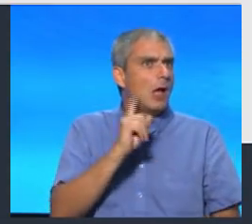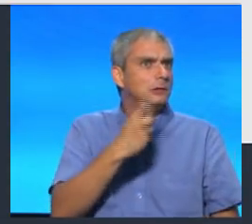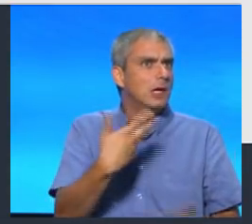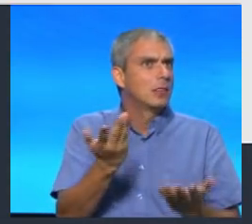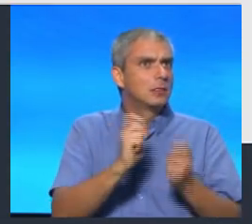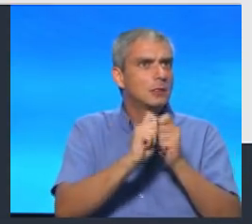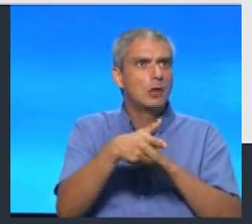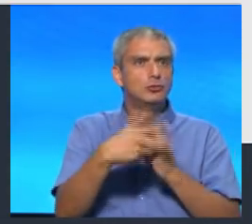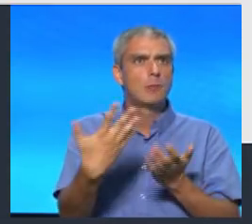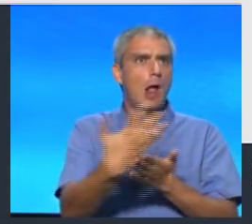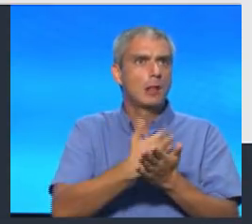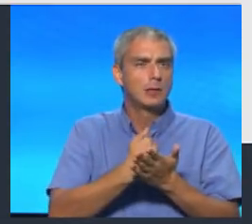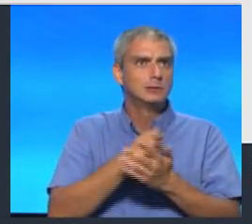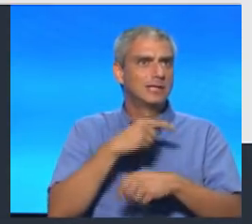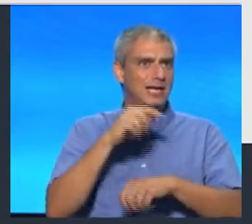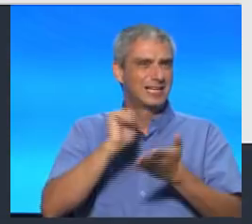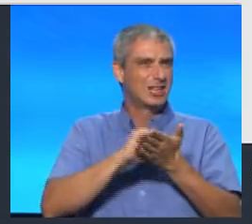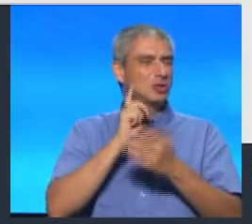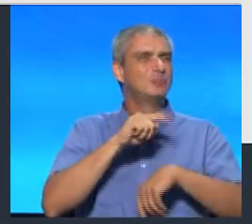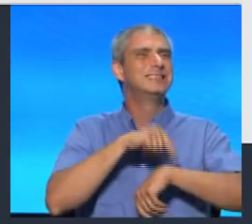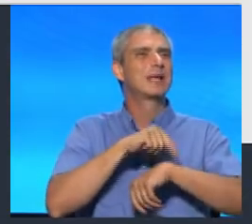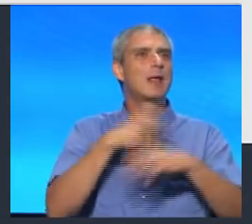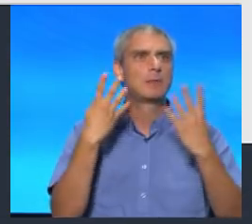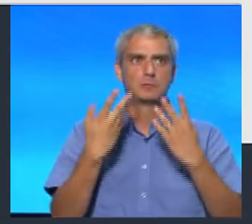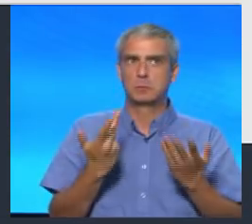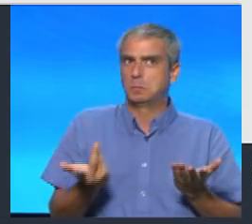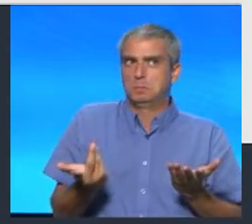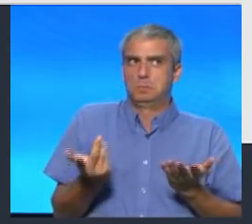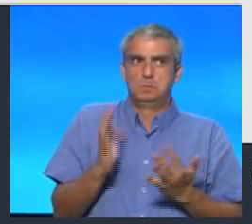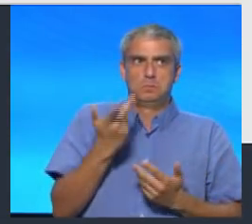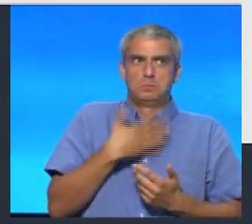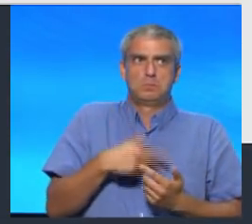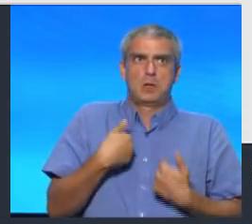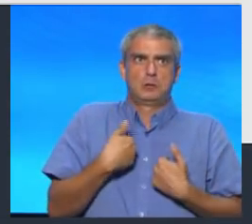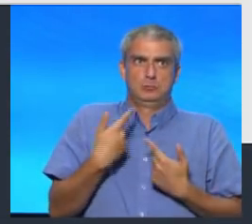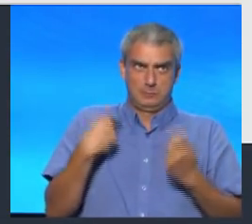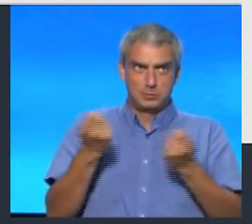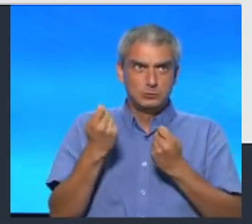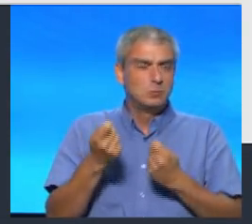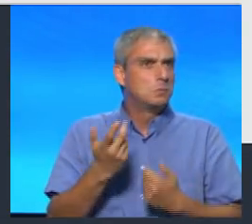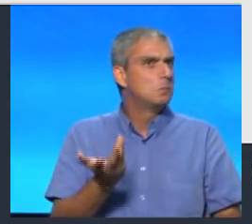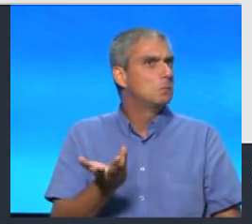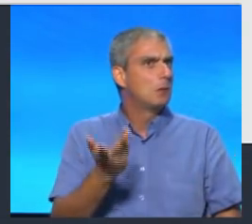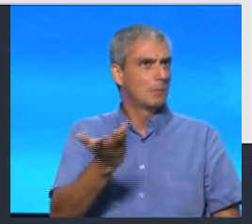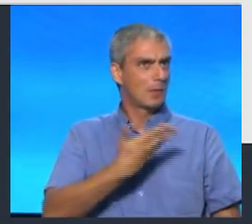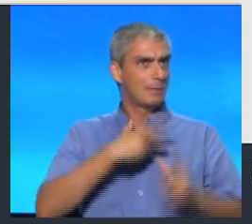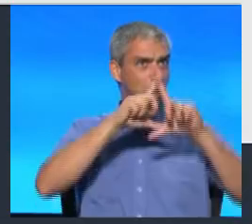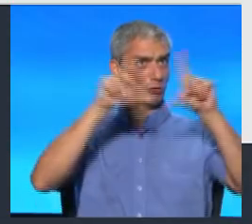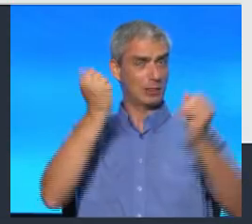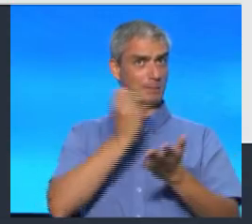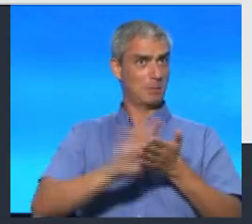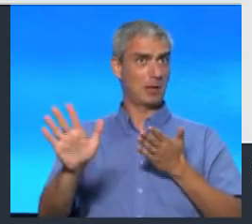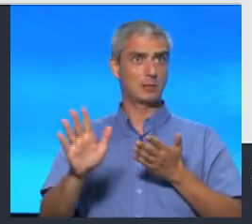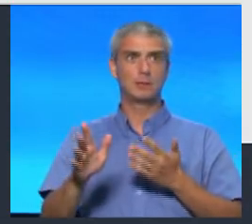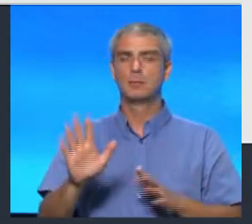תשלום ושום הכנסה מזמן לבחרת בכלל? תראי, מה אתה חושב? אני סתם חושב לך סיפור? וואי, אז הם תמיד סמתים בחינם?